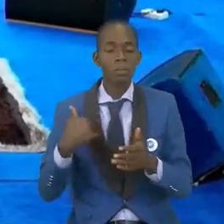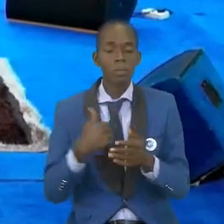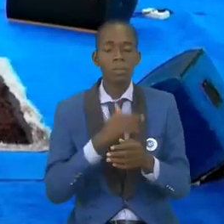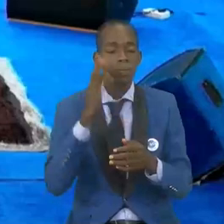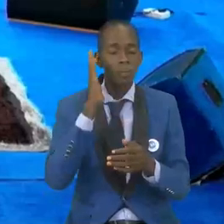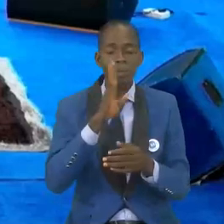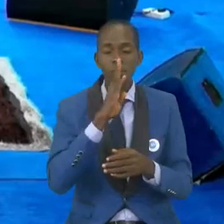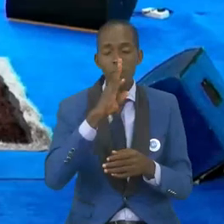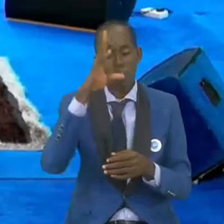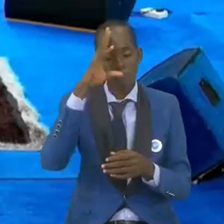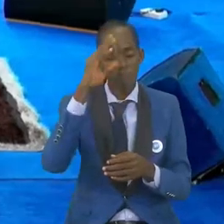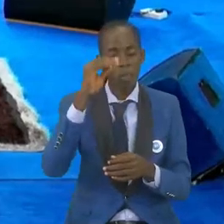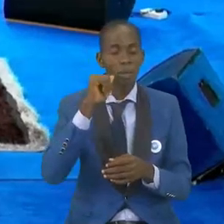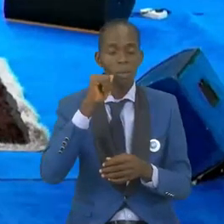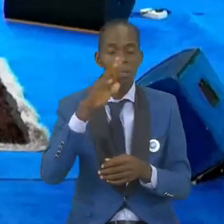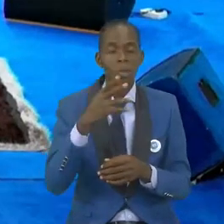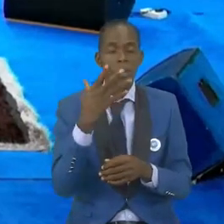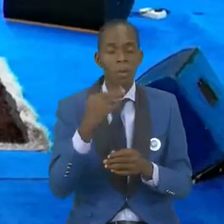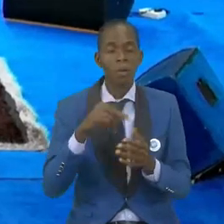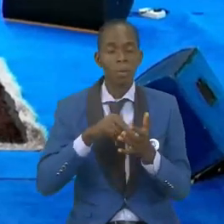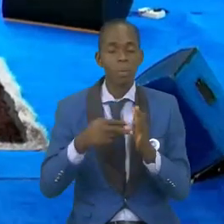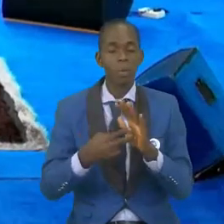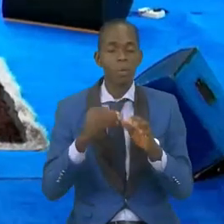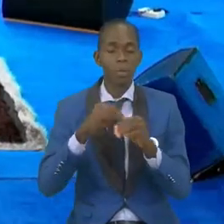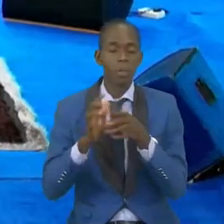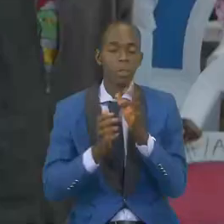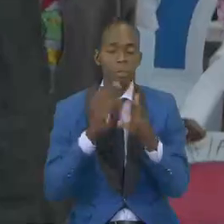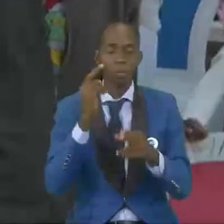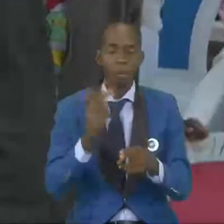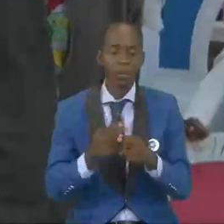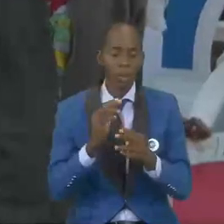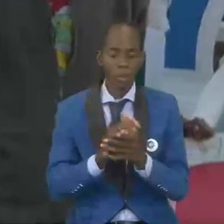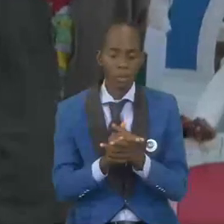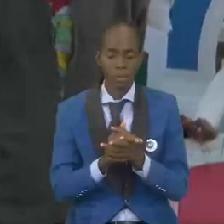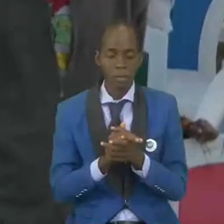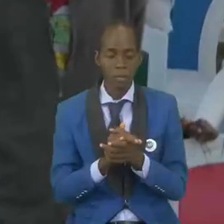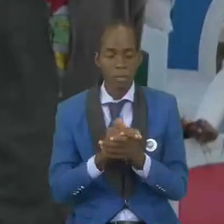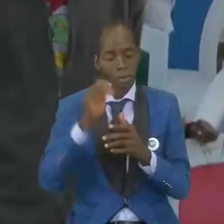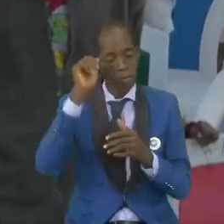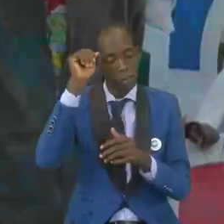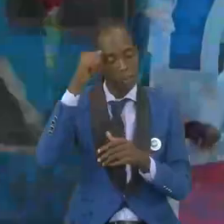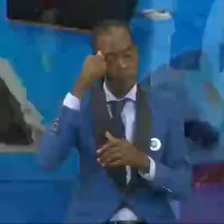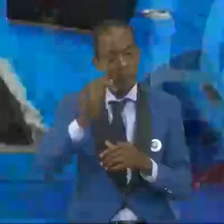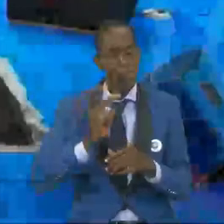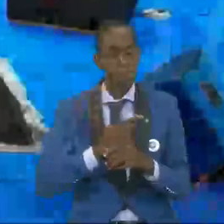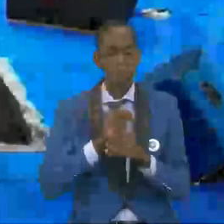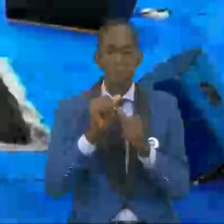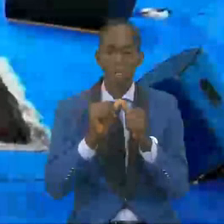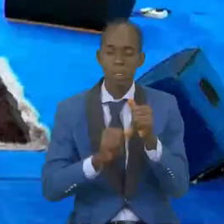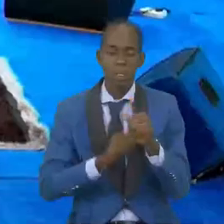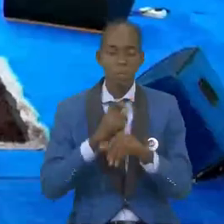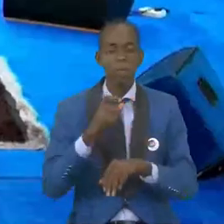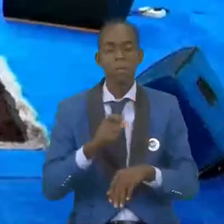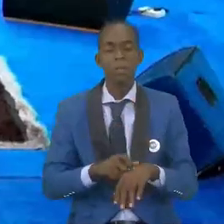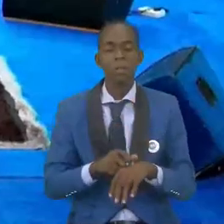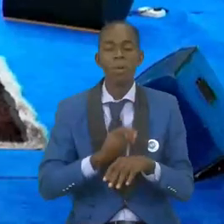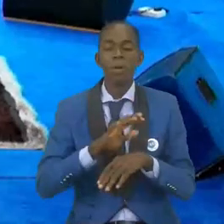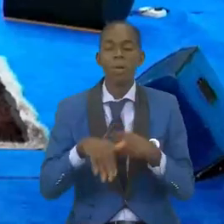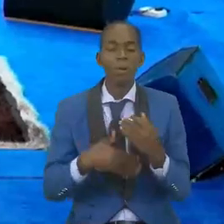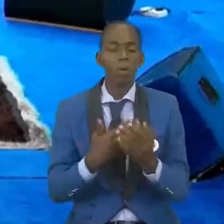l'écrives sur chaque cœur afin que nous soyons des hommes et des femmes d'objectif au nom de